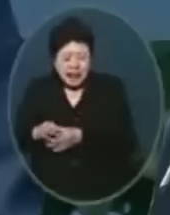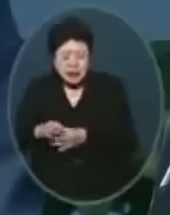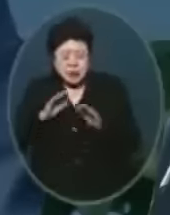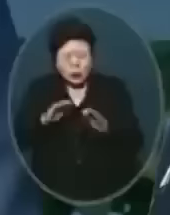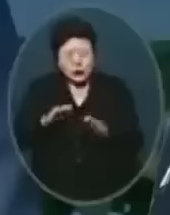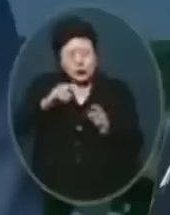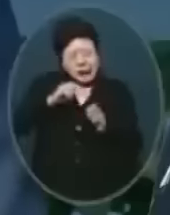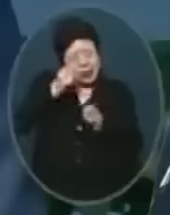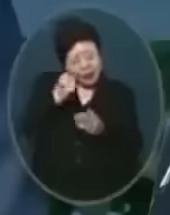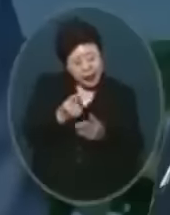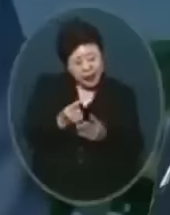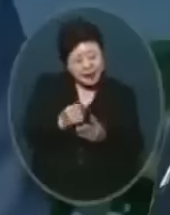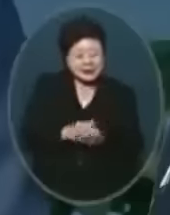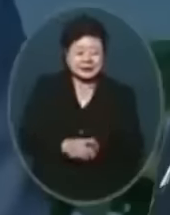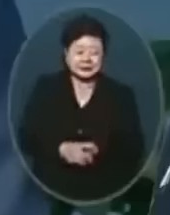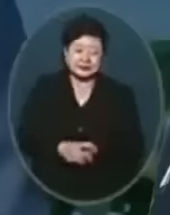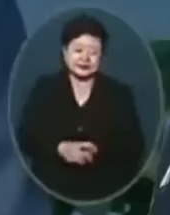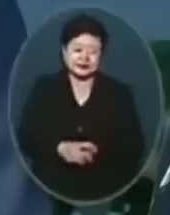오늘로 다가오는 것이니까